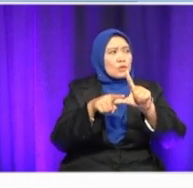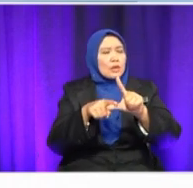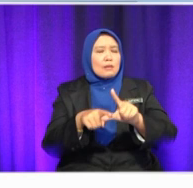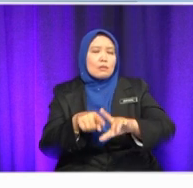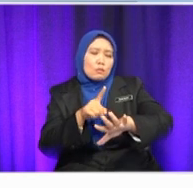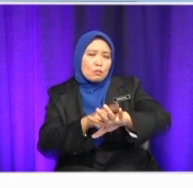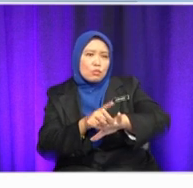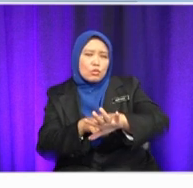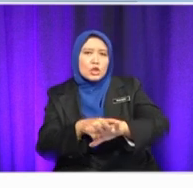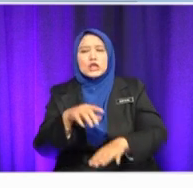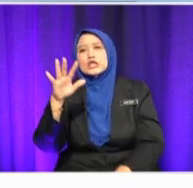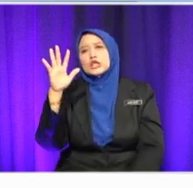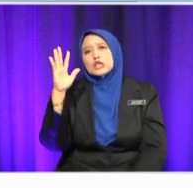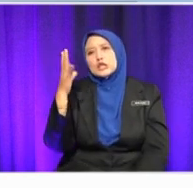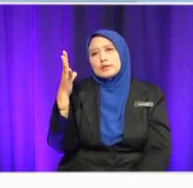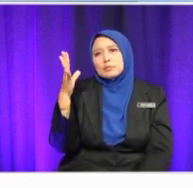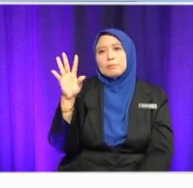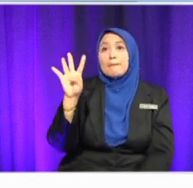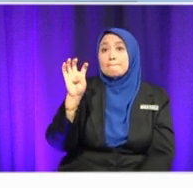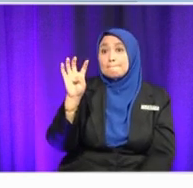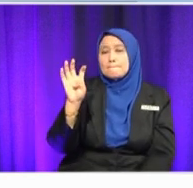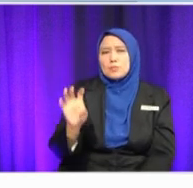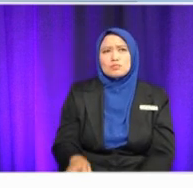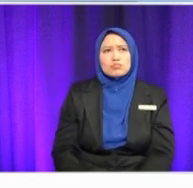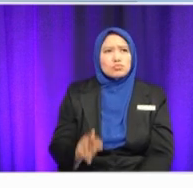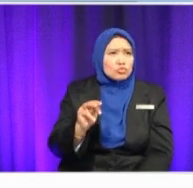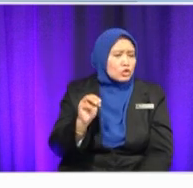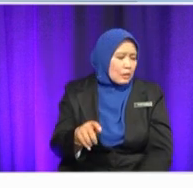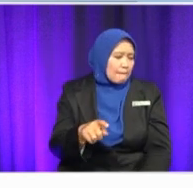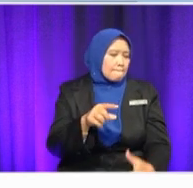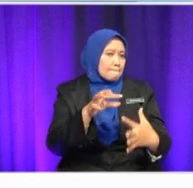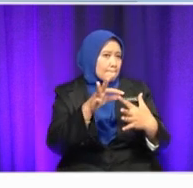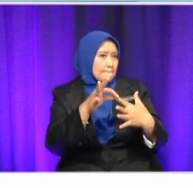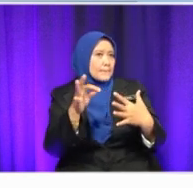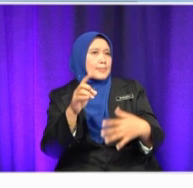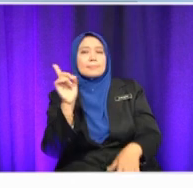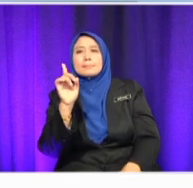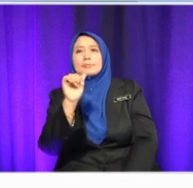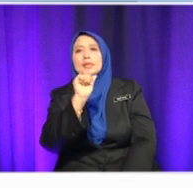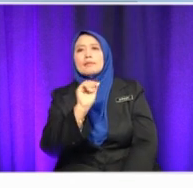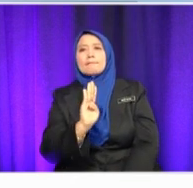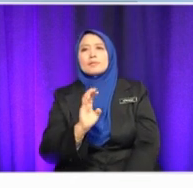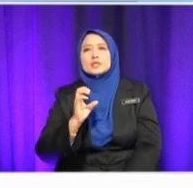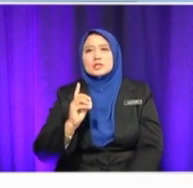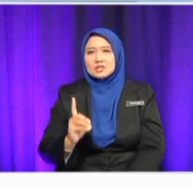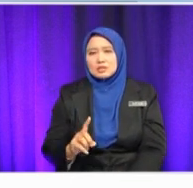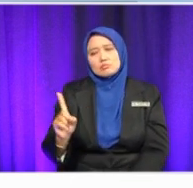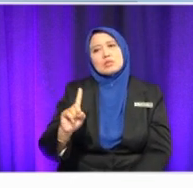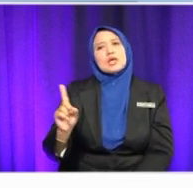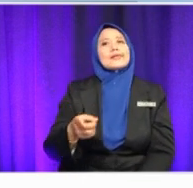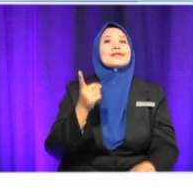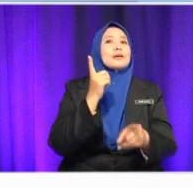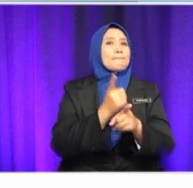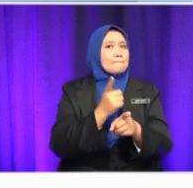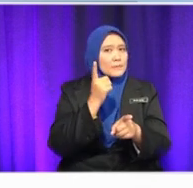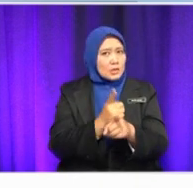jam 15.40 Nah jadi murid pilih-pilihlah ABC dan di mana saya tuh yang betul jawabannya